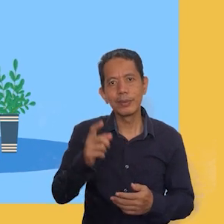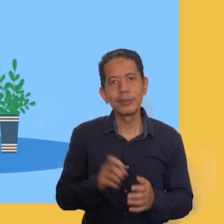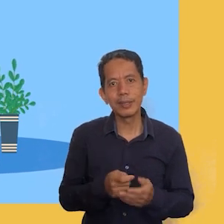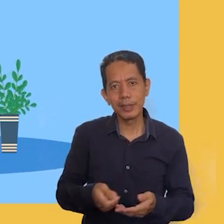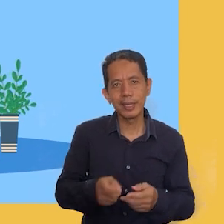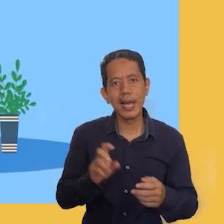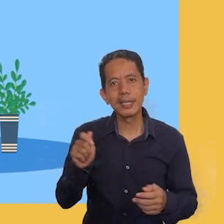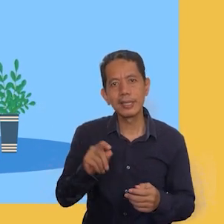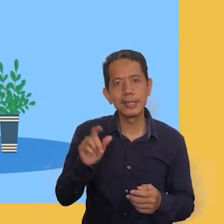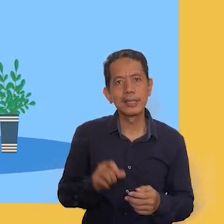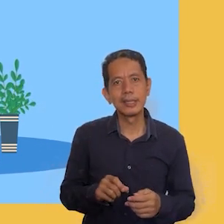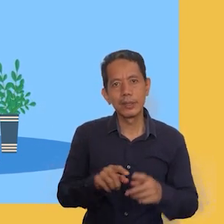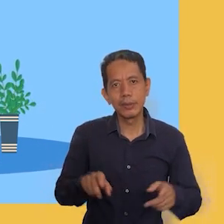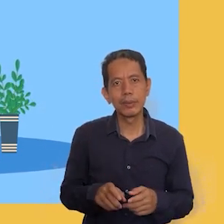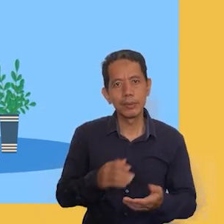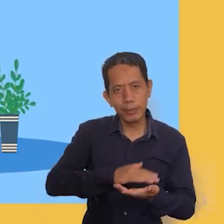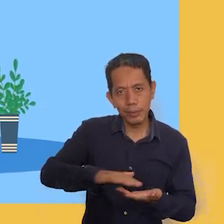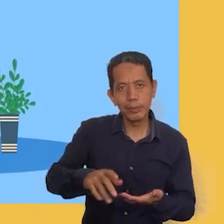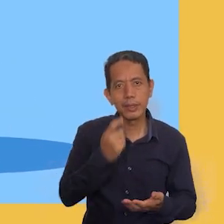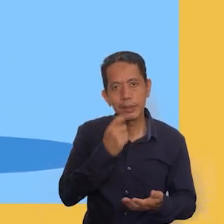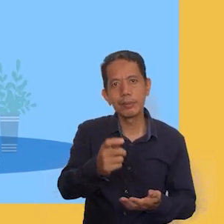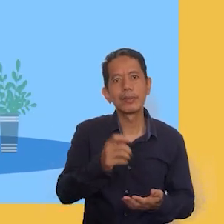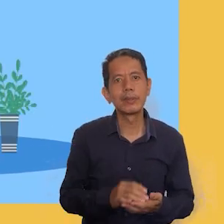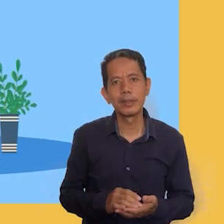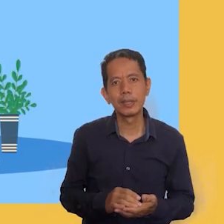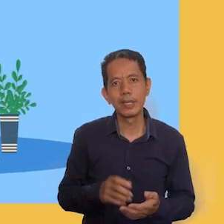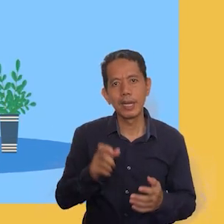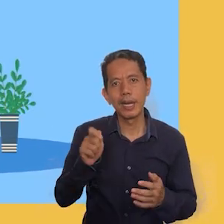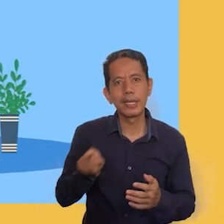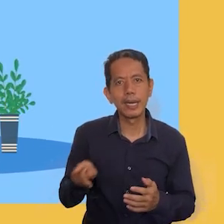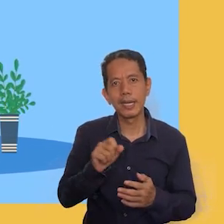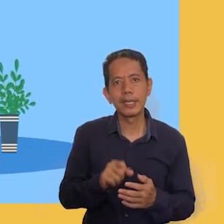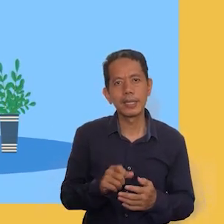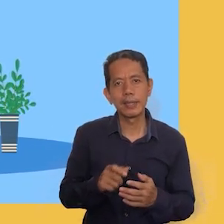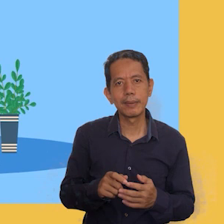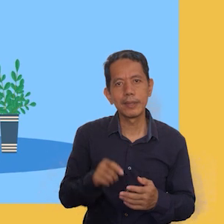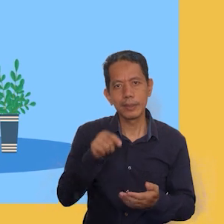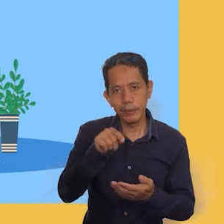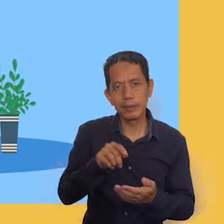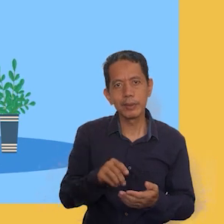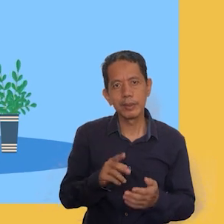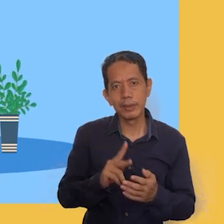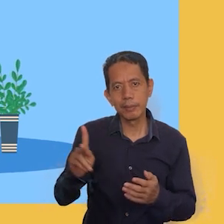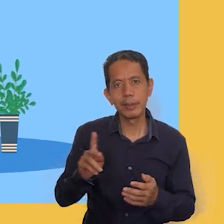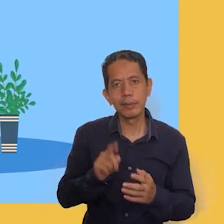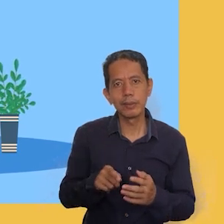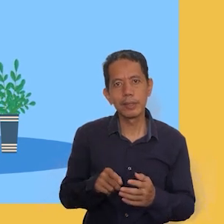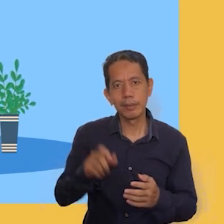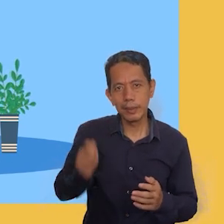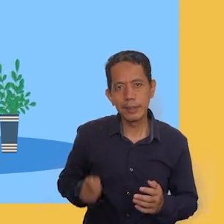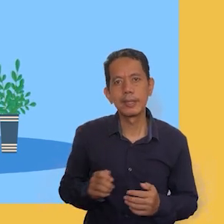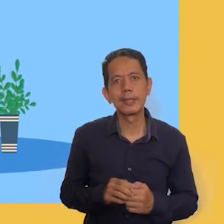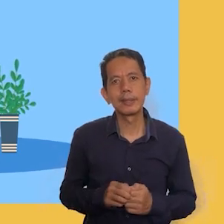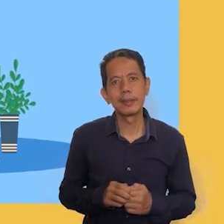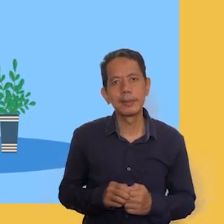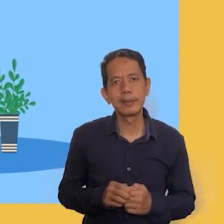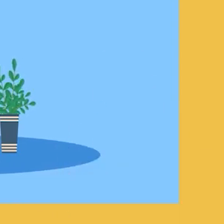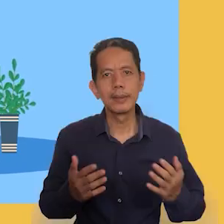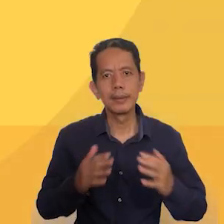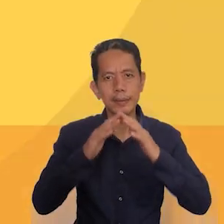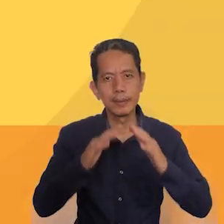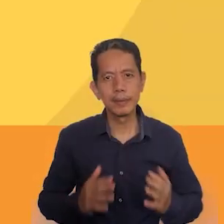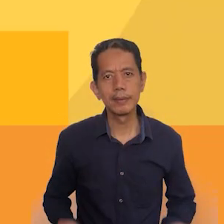menyertai berkas asli pada dokumen fotokopi tersebut agar dapat ditunjukkan kepada petugas